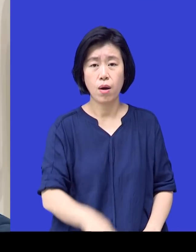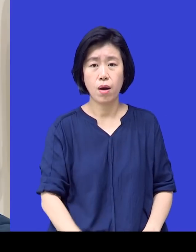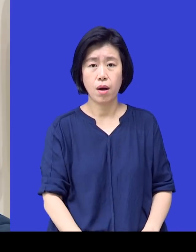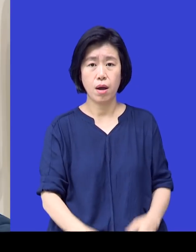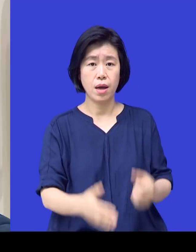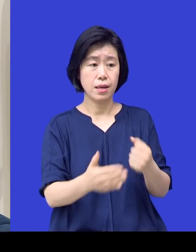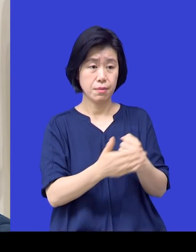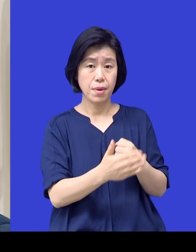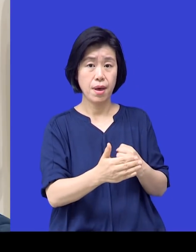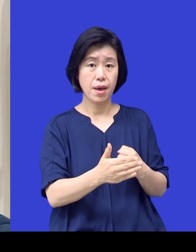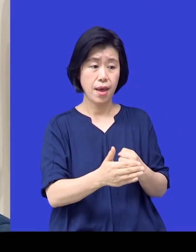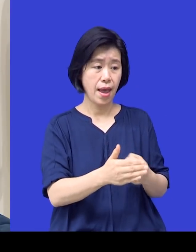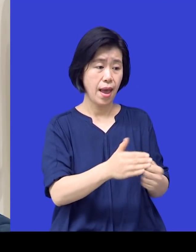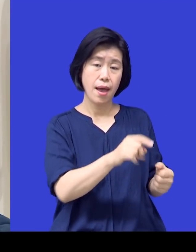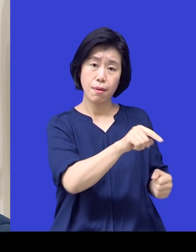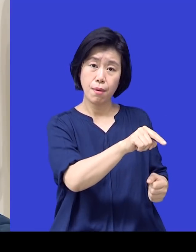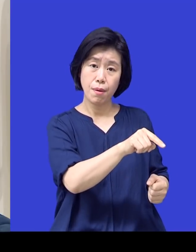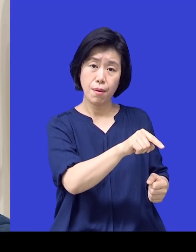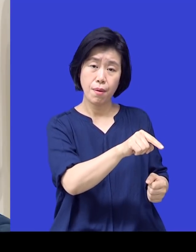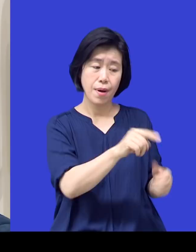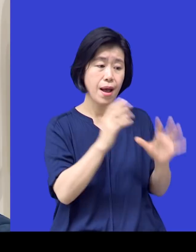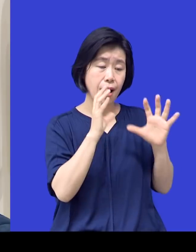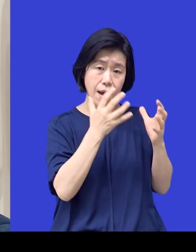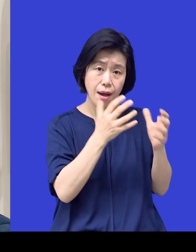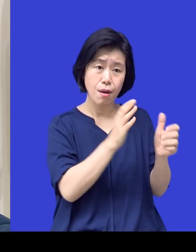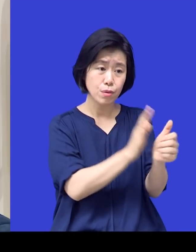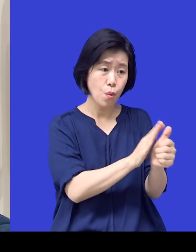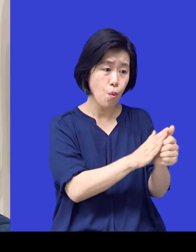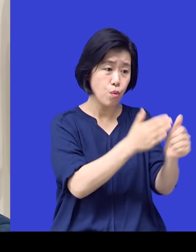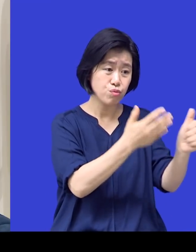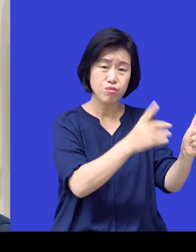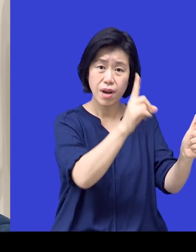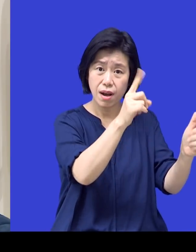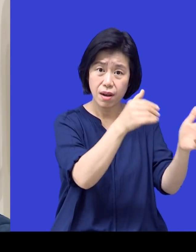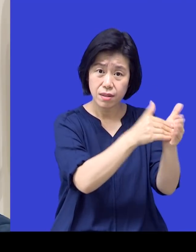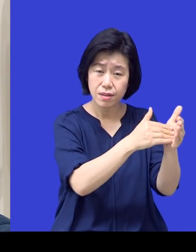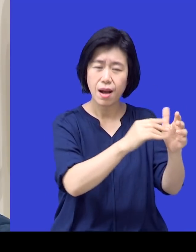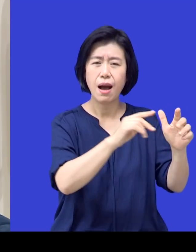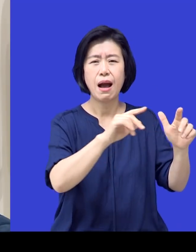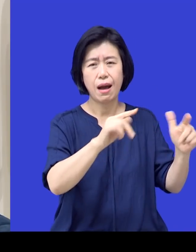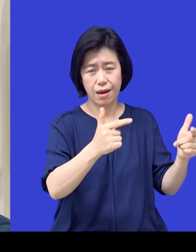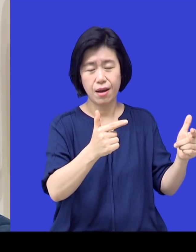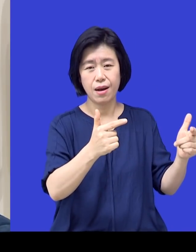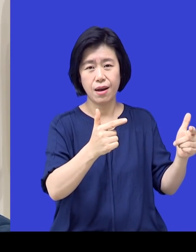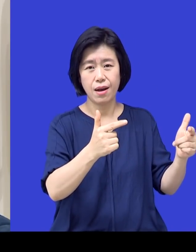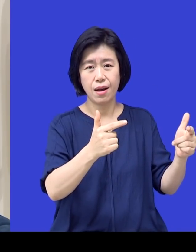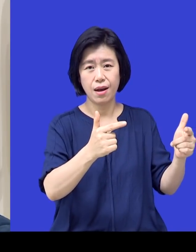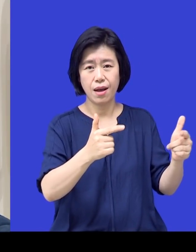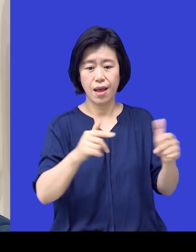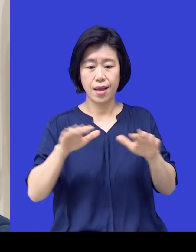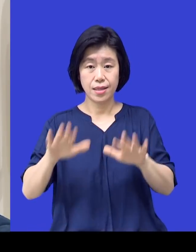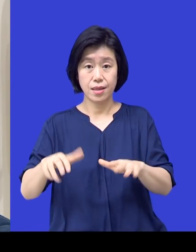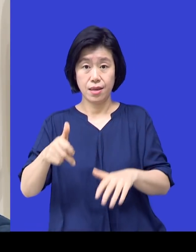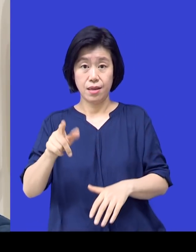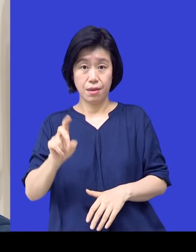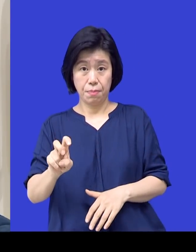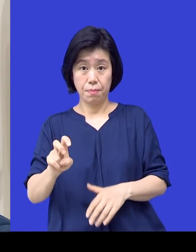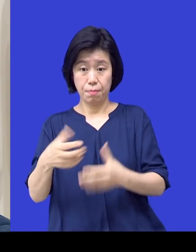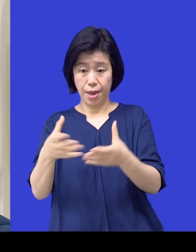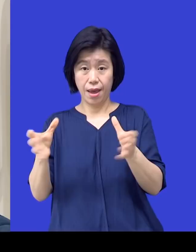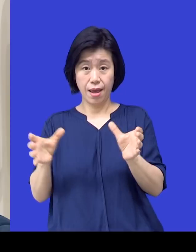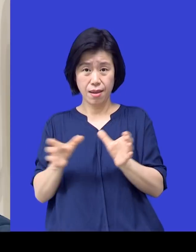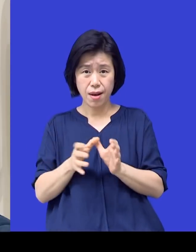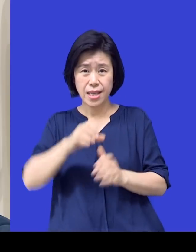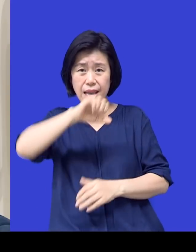그 등록된 하나님만 후원금을 어떻게 하려는 게 아니라 이제는 저장해놨던 미리